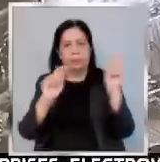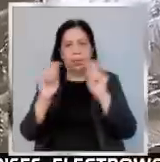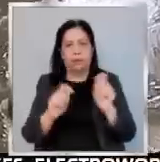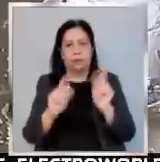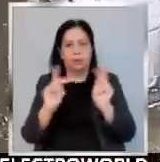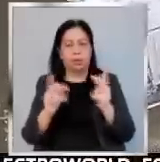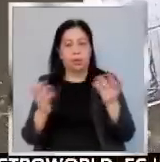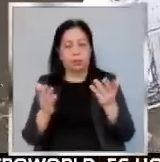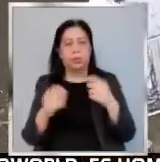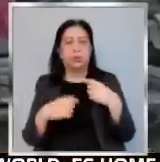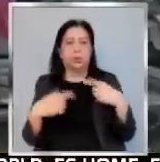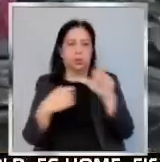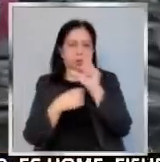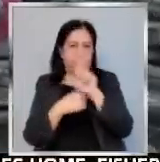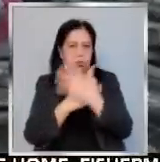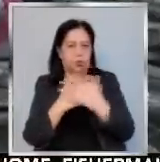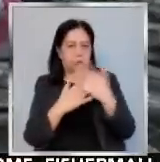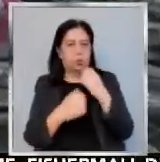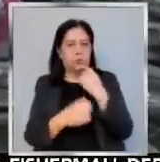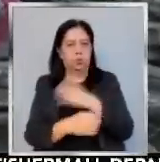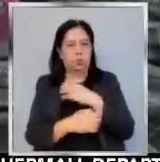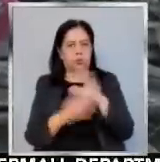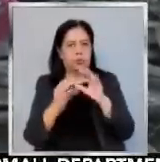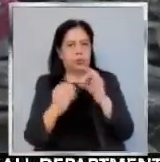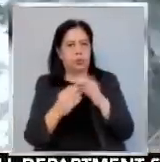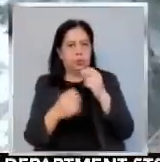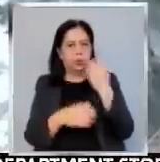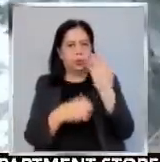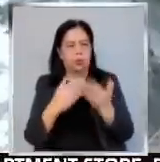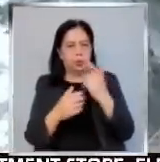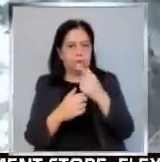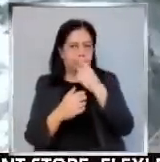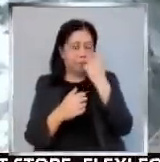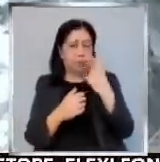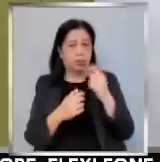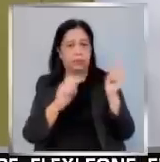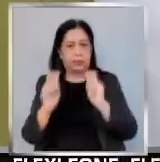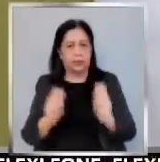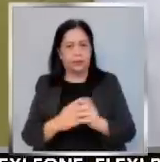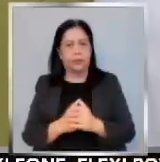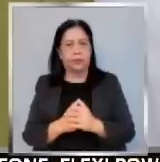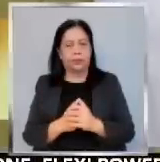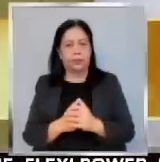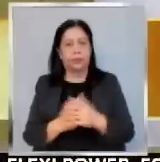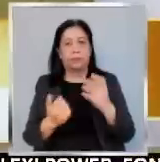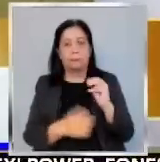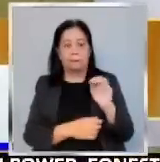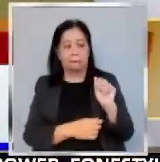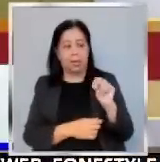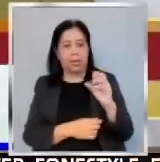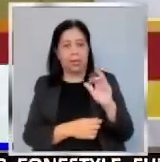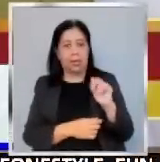Luzon. Nakikiramay raw ang bise sa pamilya ng mga nasawi dahil sa bagyo. Nagmanda rin naman si Duterte sa isang